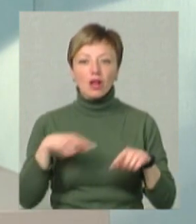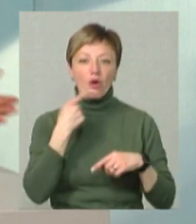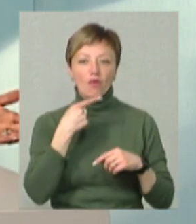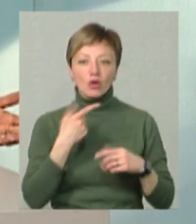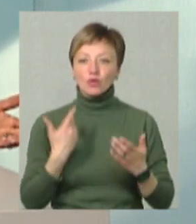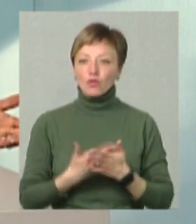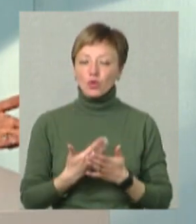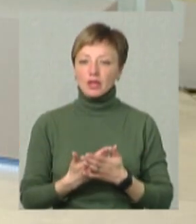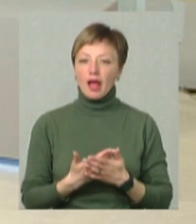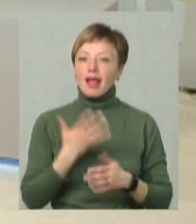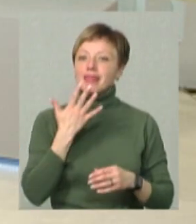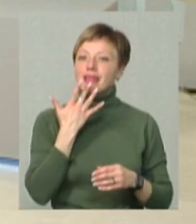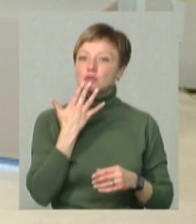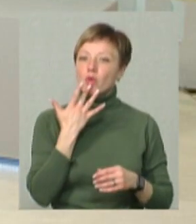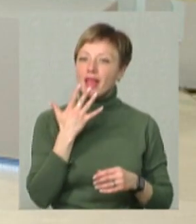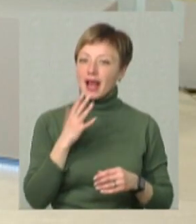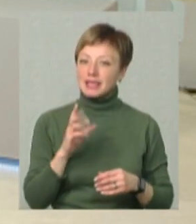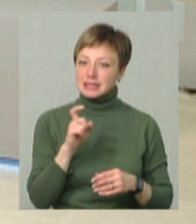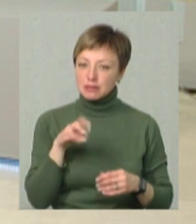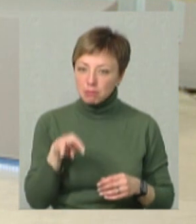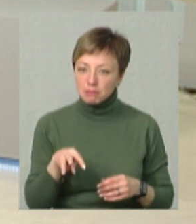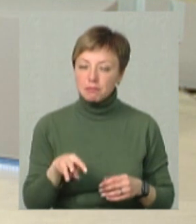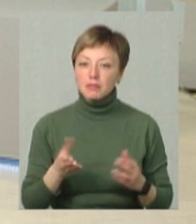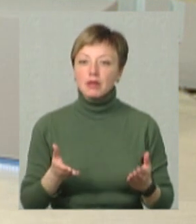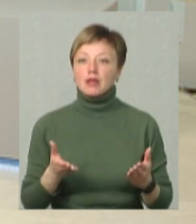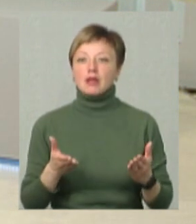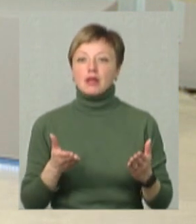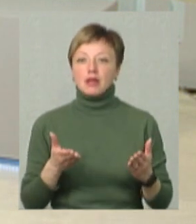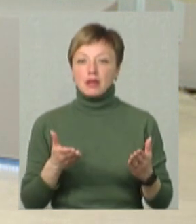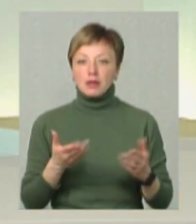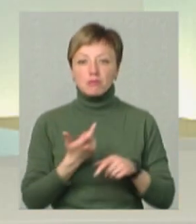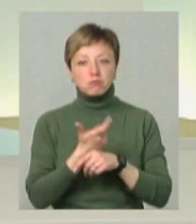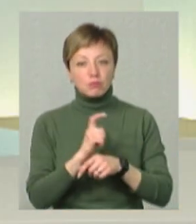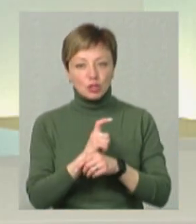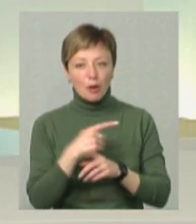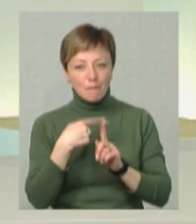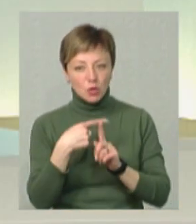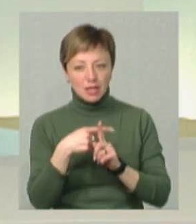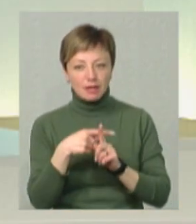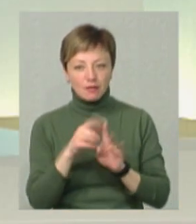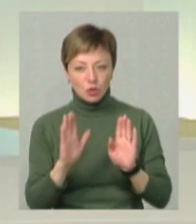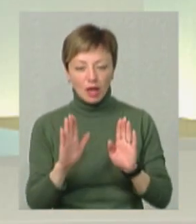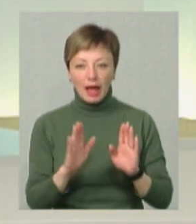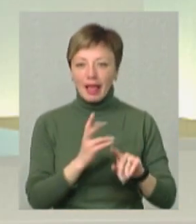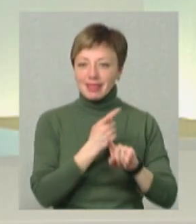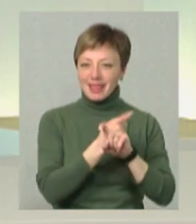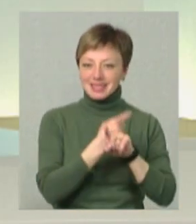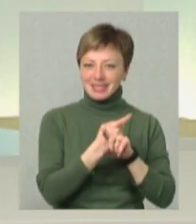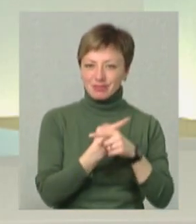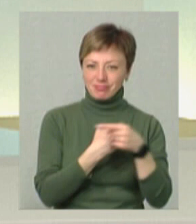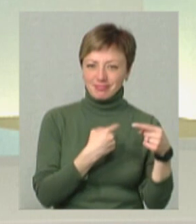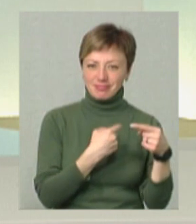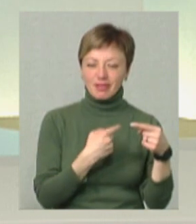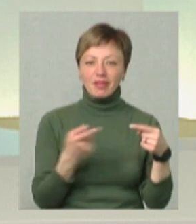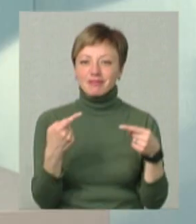говорять, ну, націоналізм є, ніби це більш позитивно. І нацизм більш негативно.